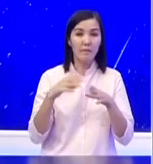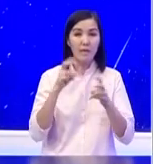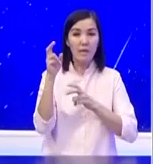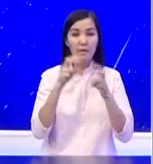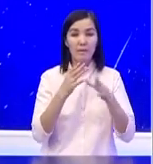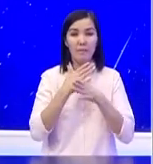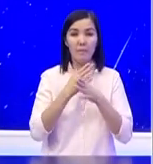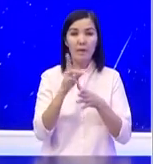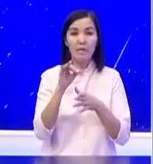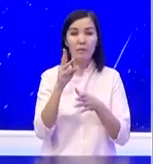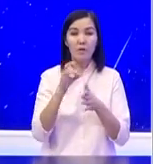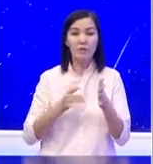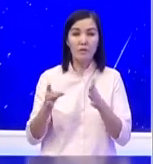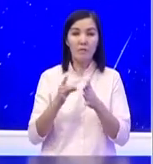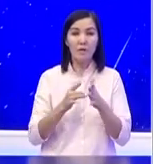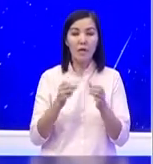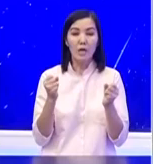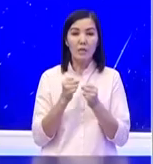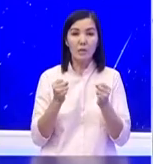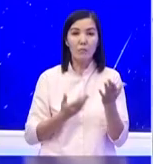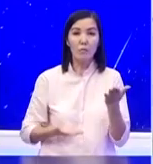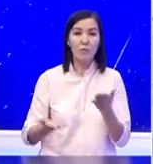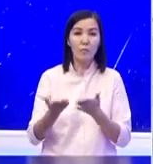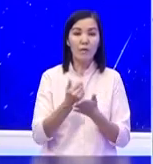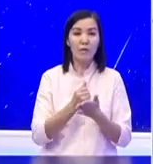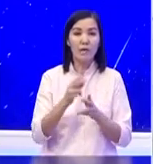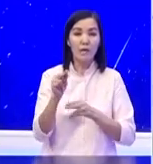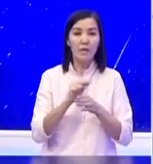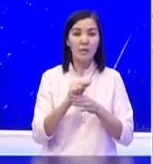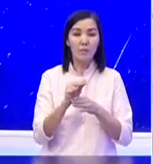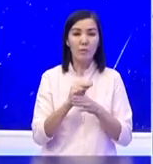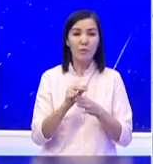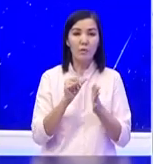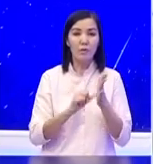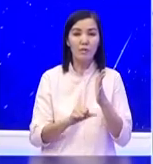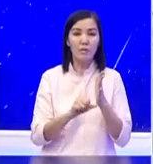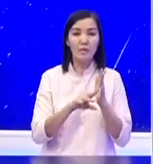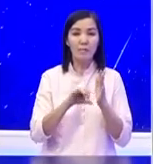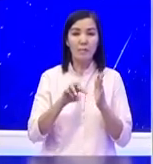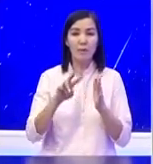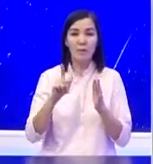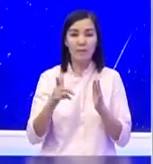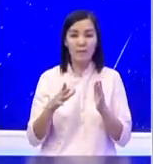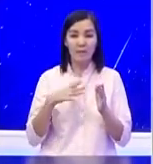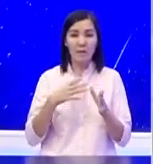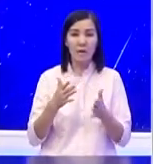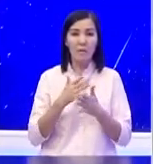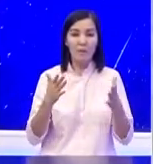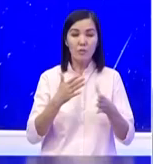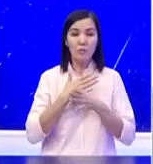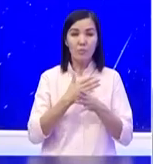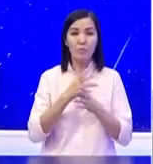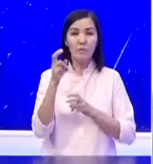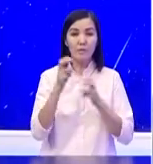помогает жителям Кербулакского района. Зимой убирали снег и выделили на ремонт местной дороги 60 миллионов тенге. Оказывать такую помощь руководство